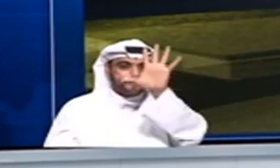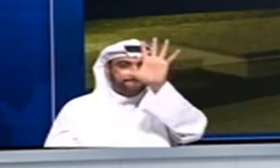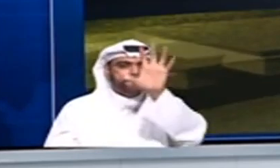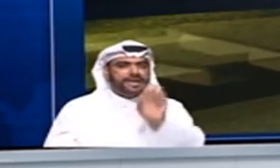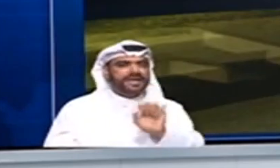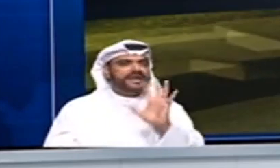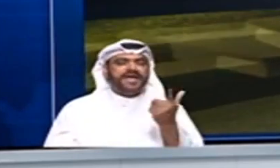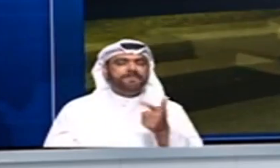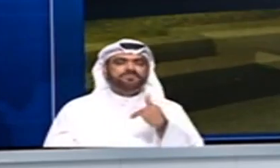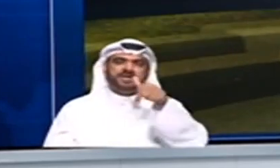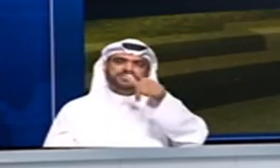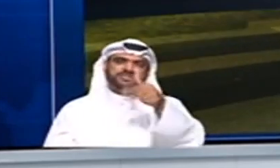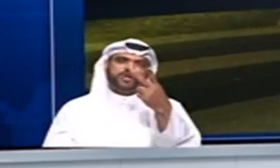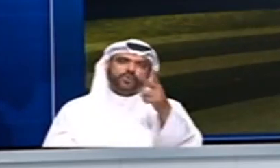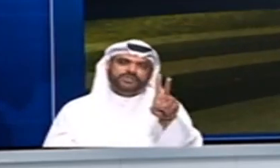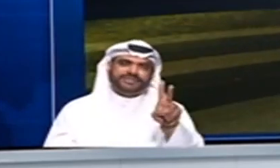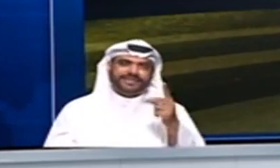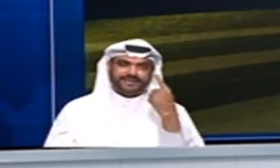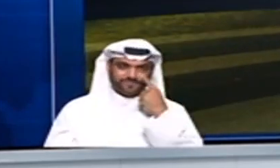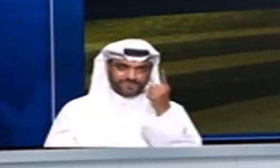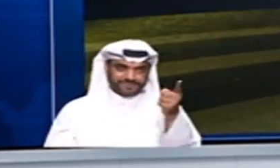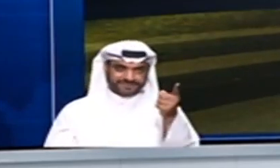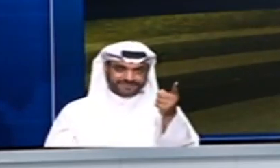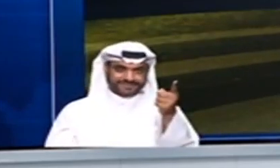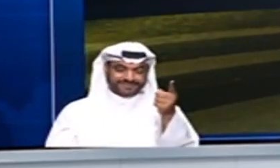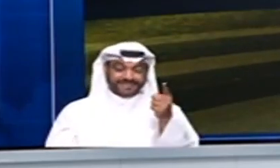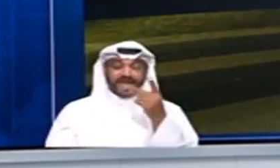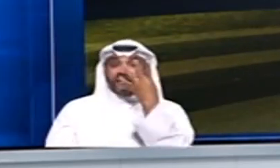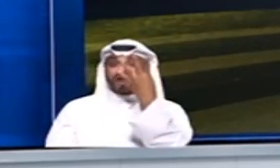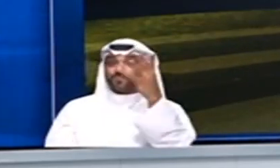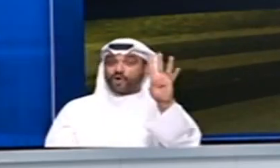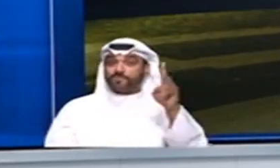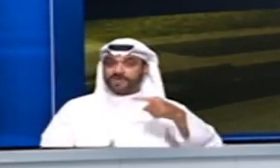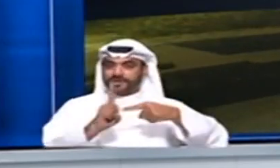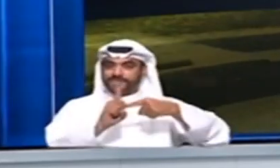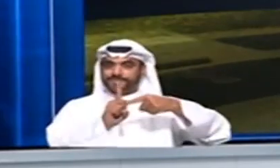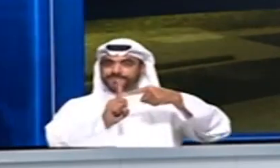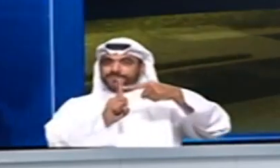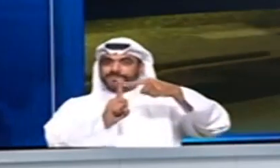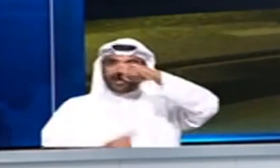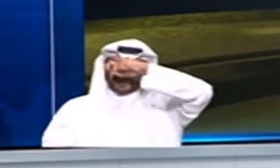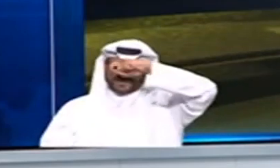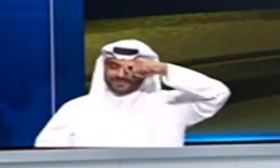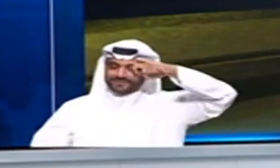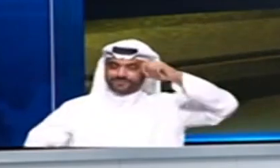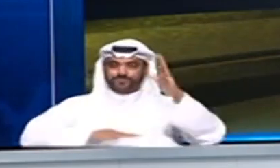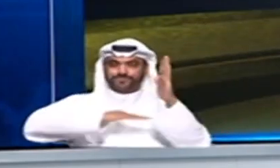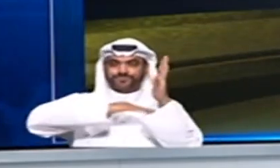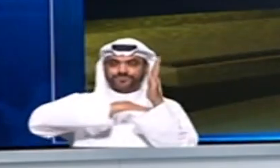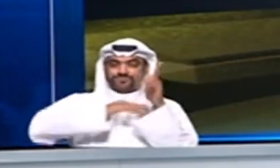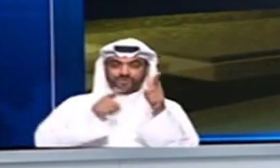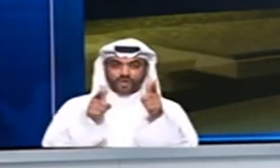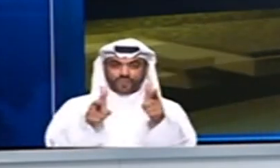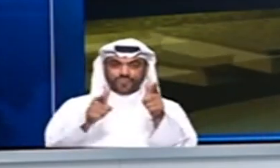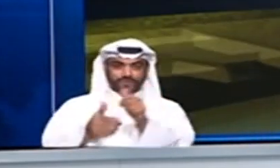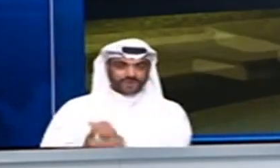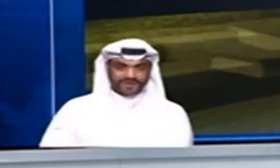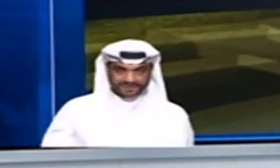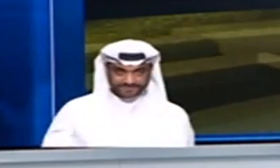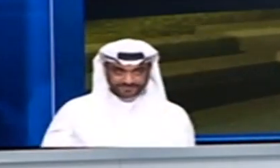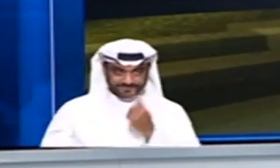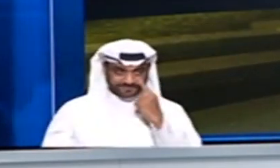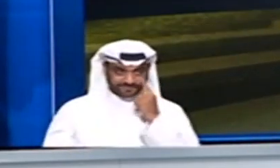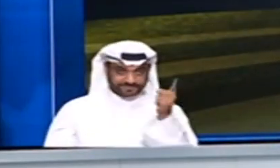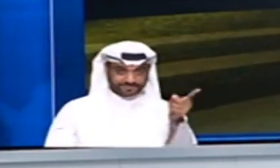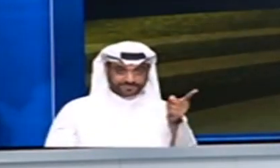بين 6 إلى 26 كيلومتر في الساعة، 44 العظمى والصغرى 25 درجة مئوية، وفي فرص لعبور بعض السحب العالية. الهواء